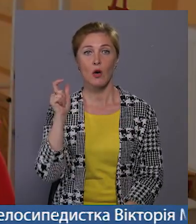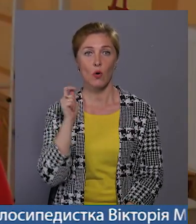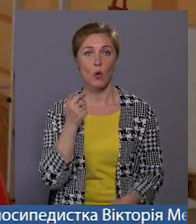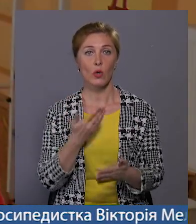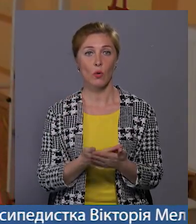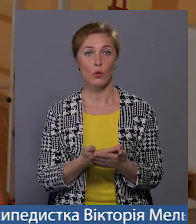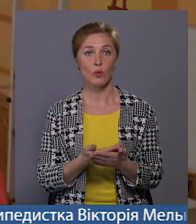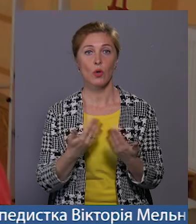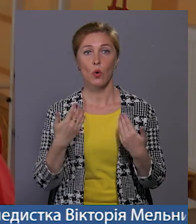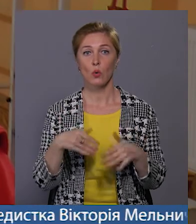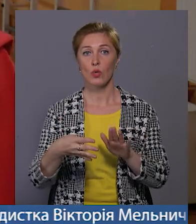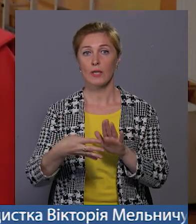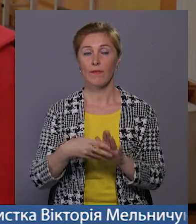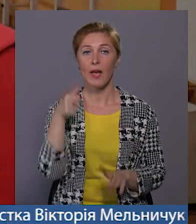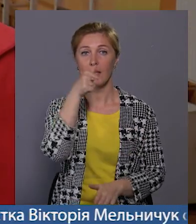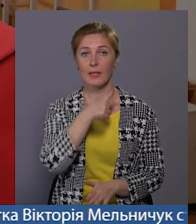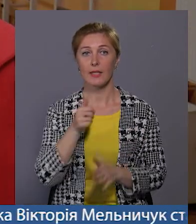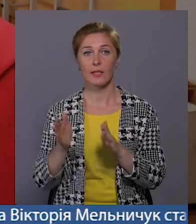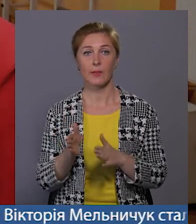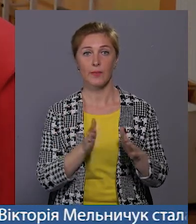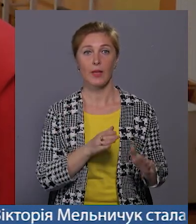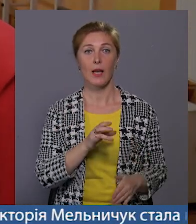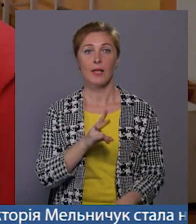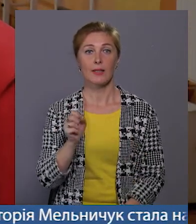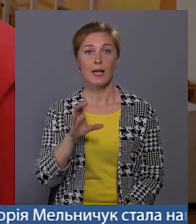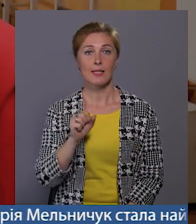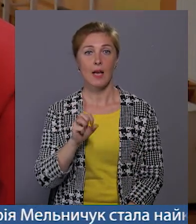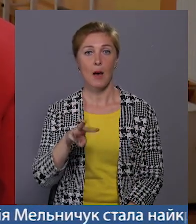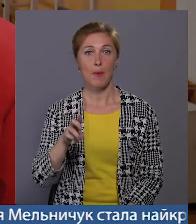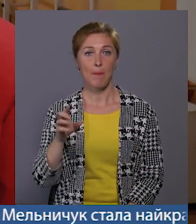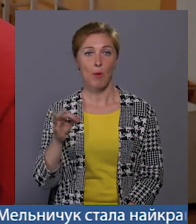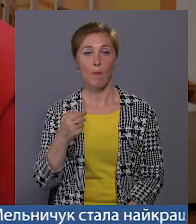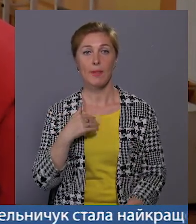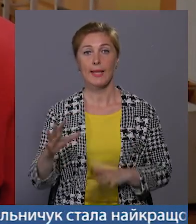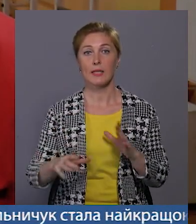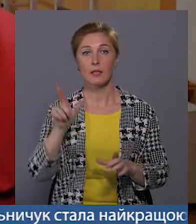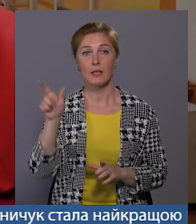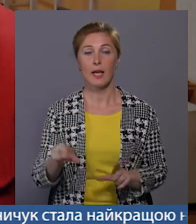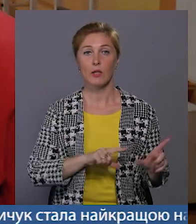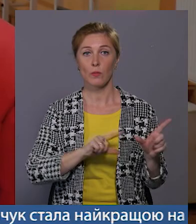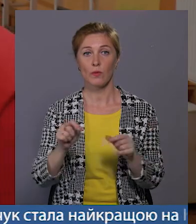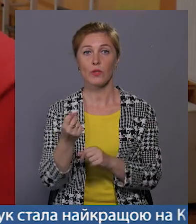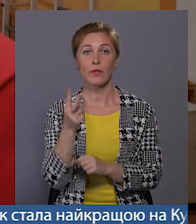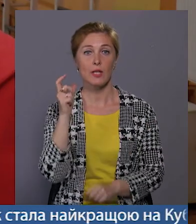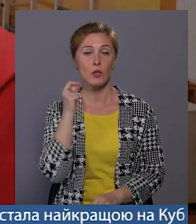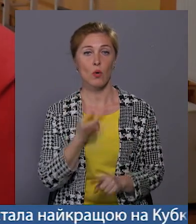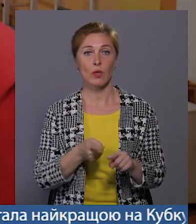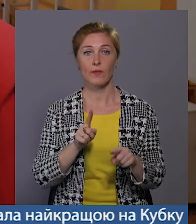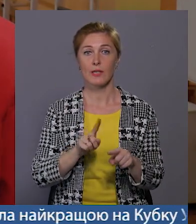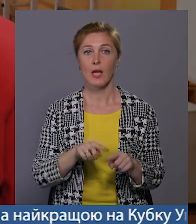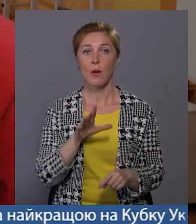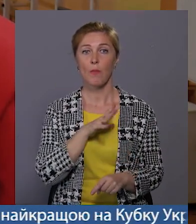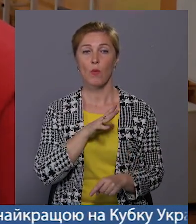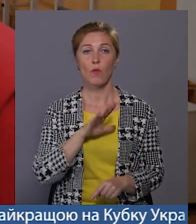вже 9-й рік пішов. На самбо мене тренер повіз в 12 років. Це був